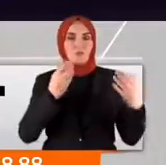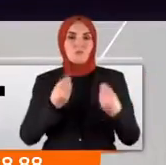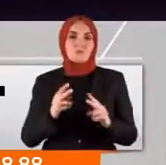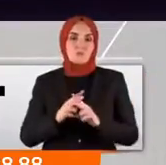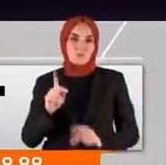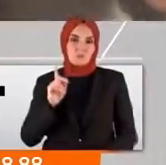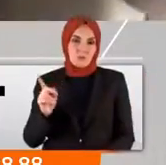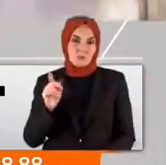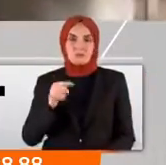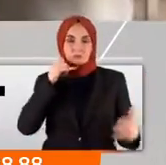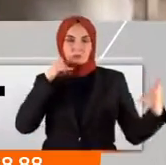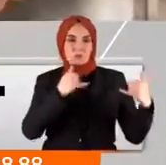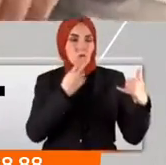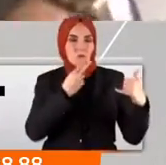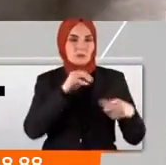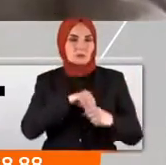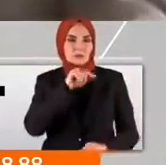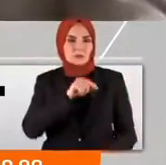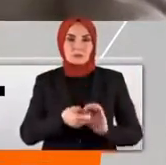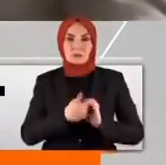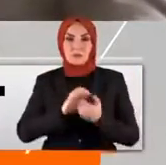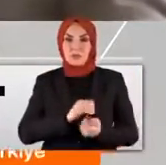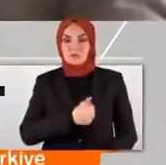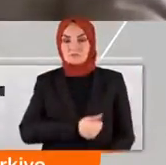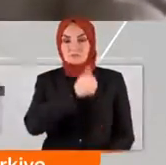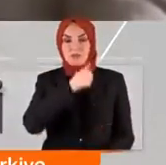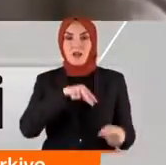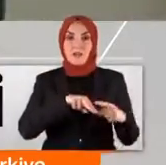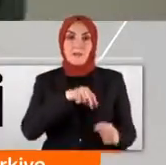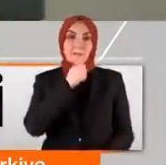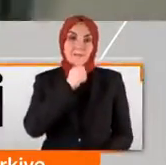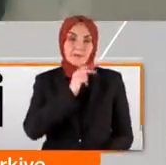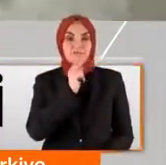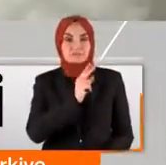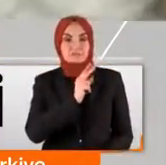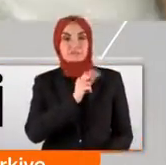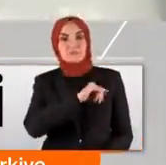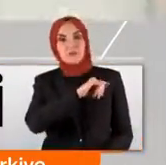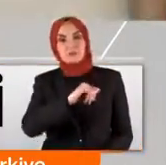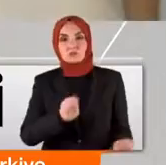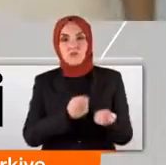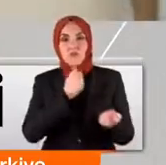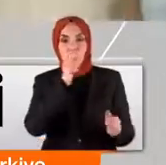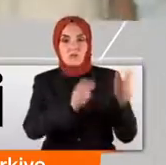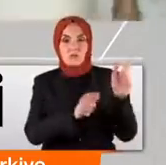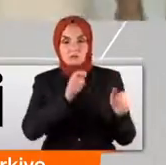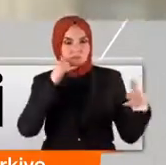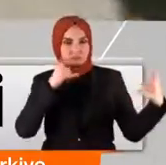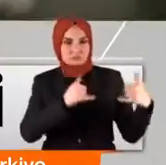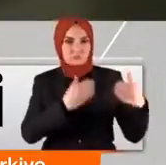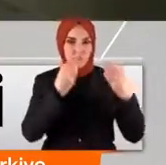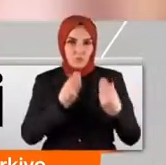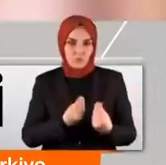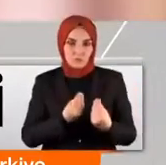konuşma çete lideri Alaaddin Saral'ın adamları arasında geçiyordu. Necati Şaşmaz'ın kayınpederi arayıp çeteden